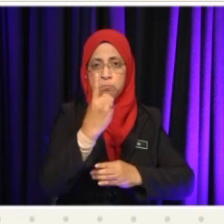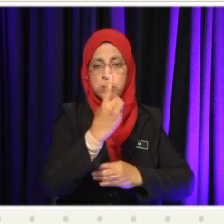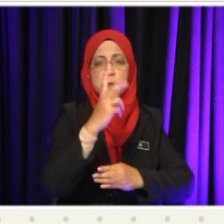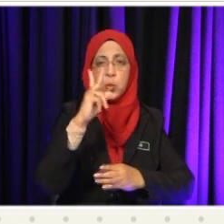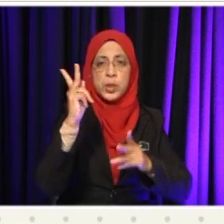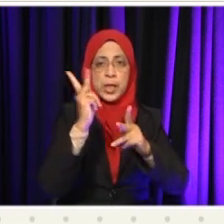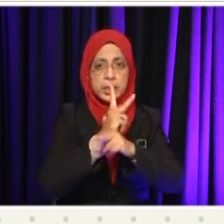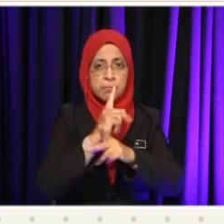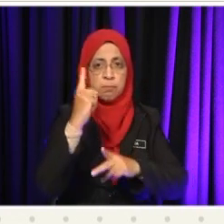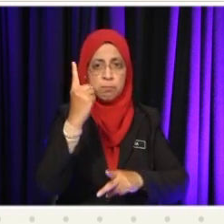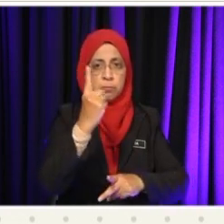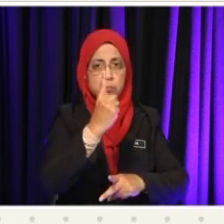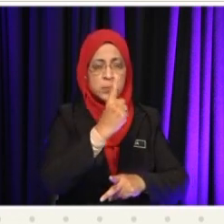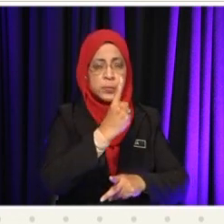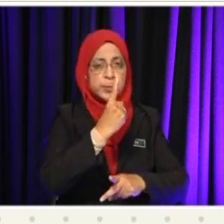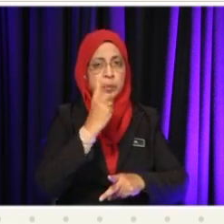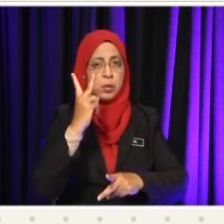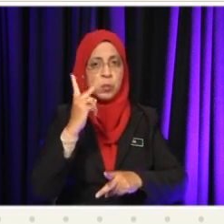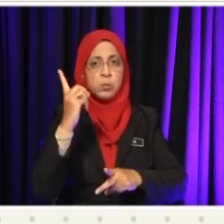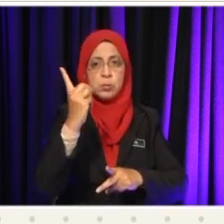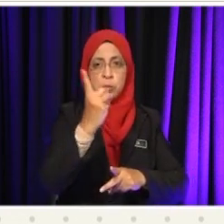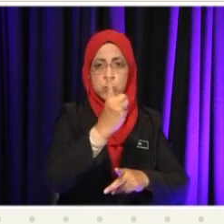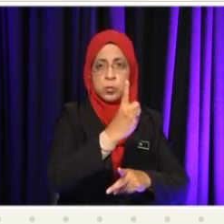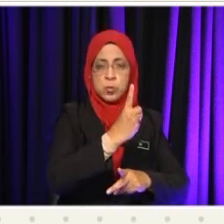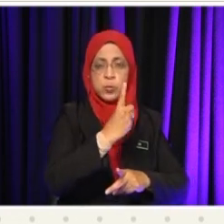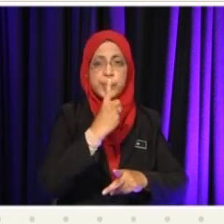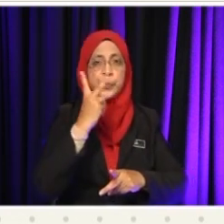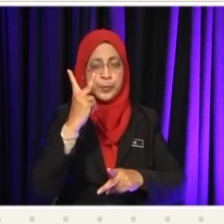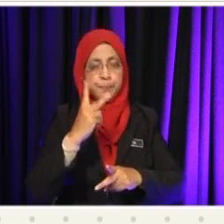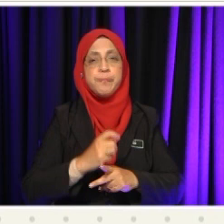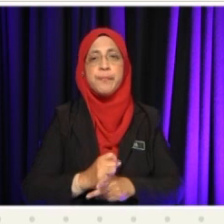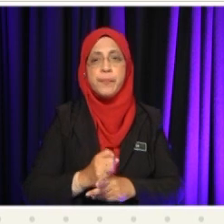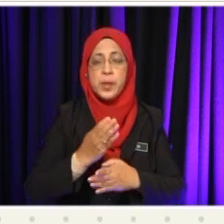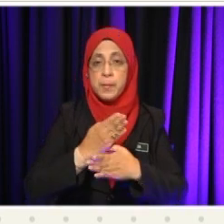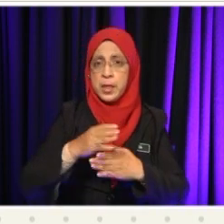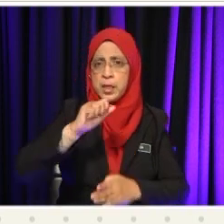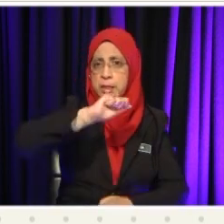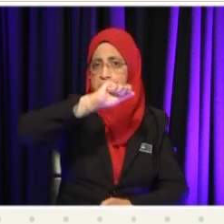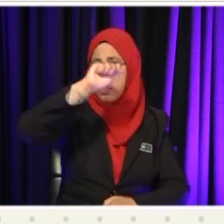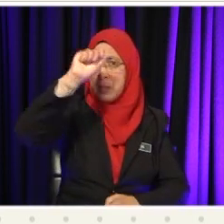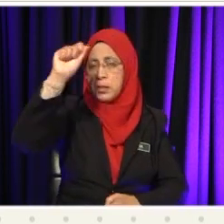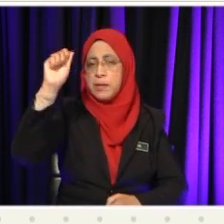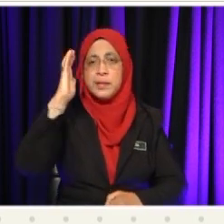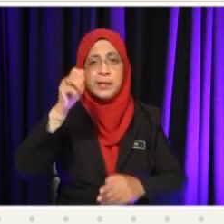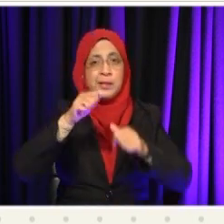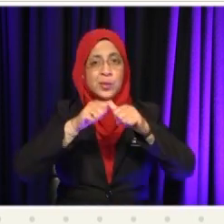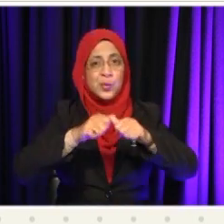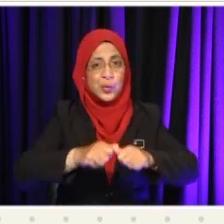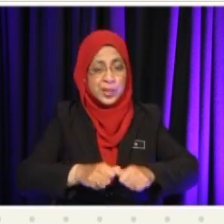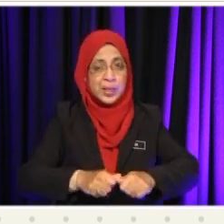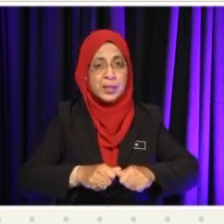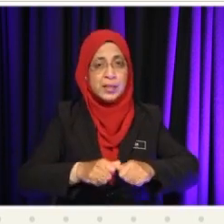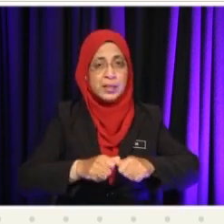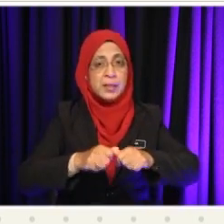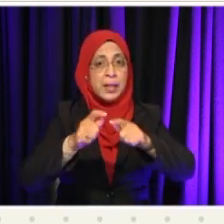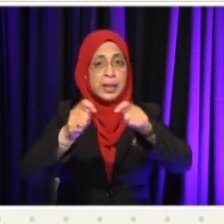lah dan segmen angkasa dia akan menentukan koordinat